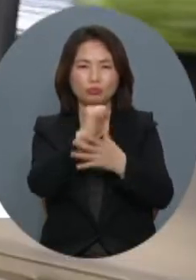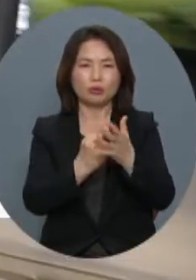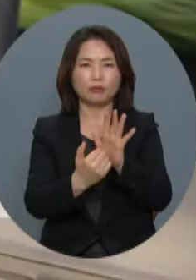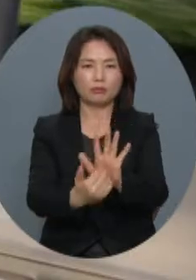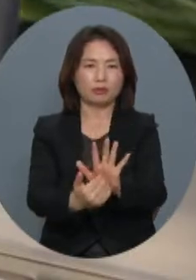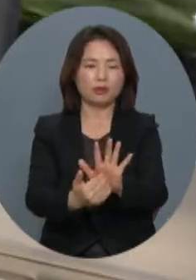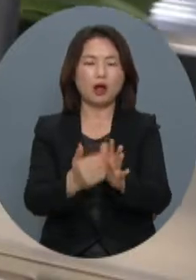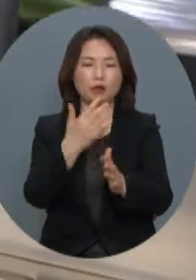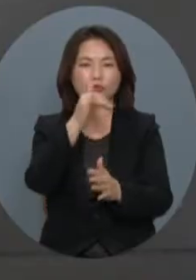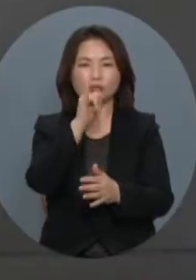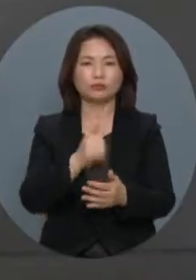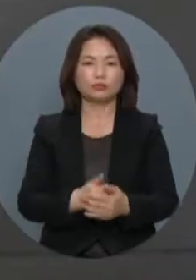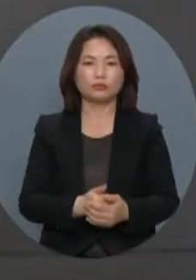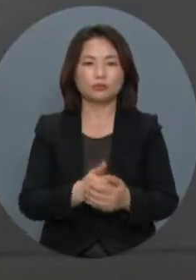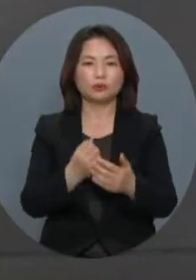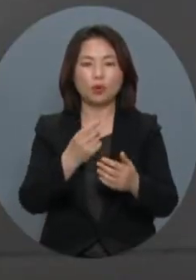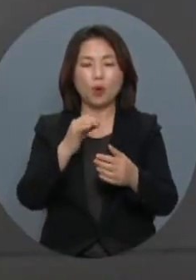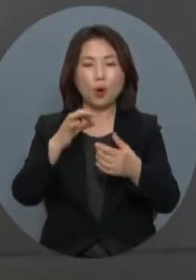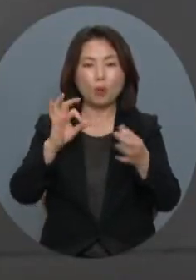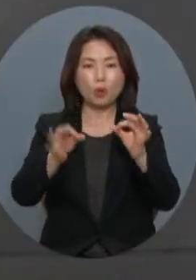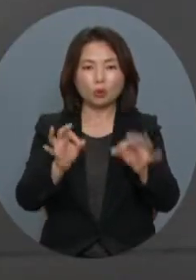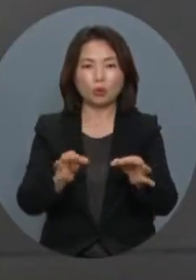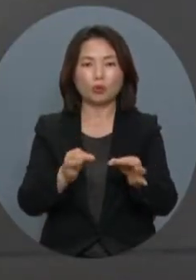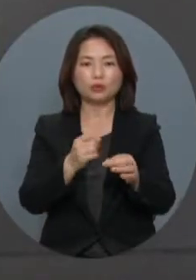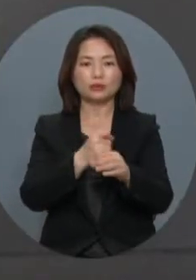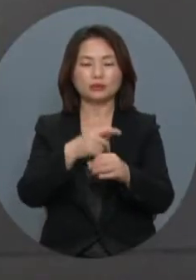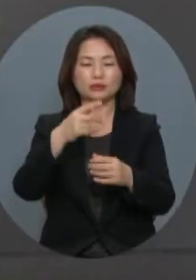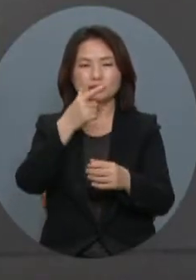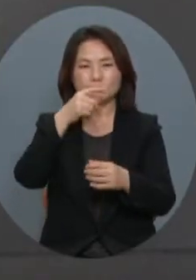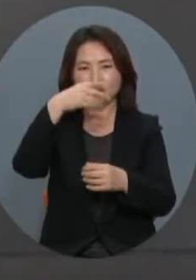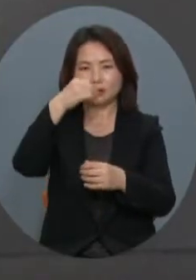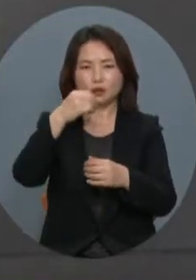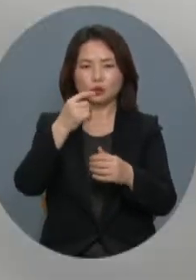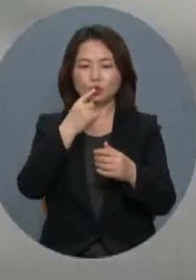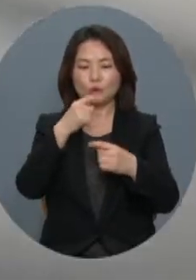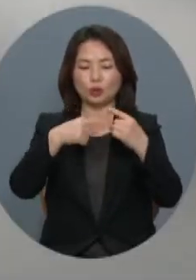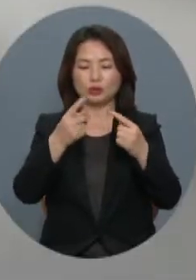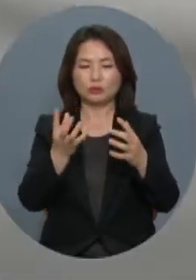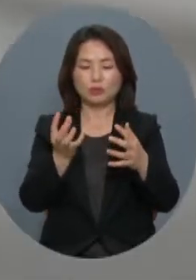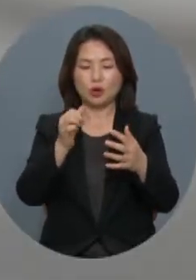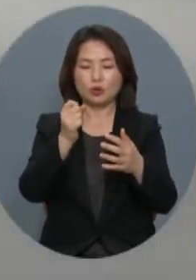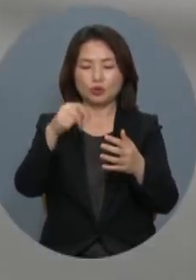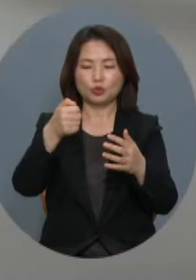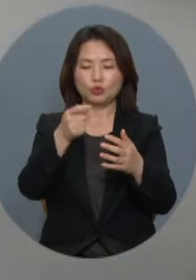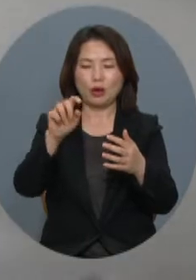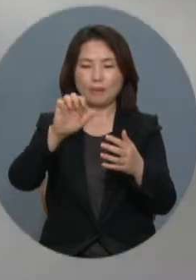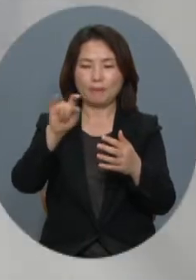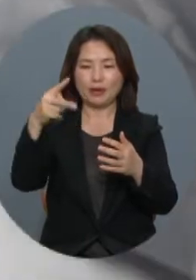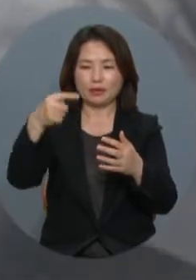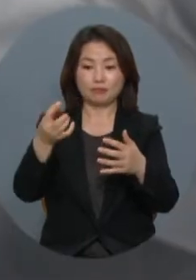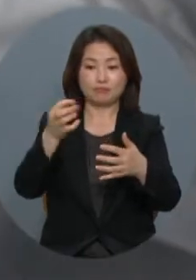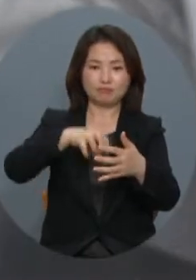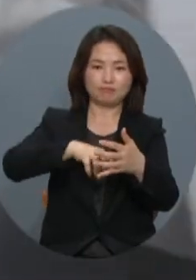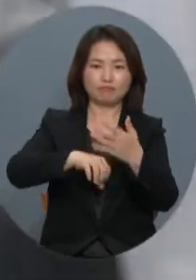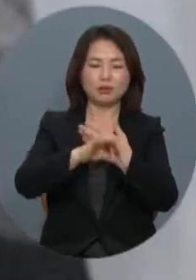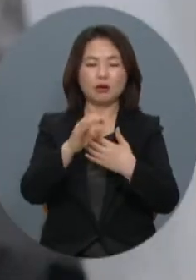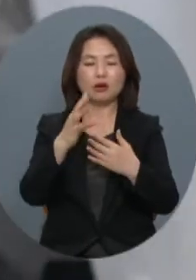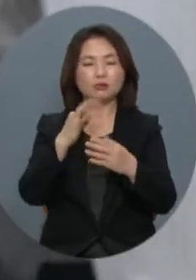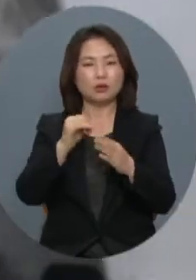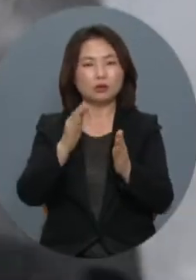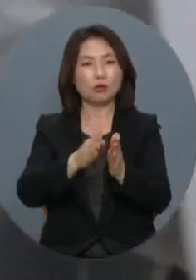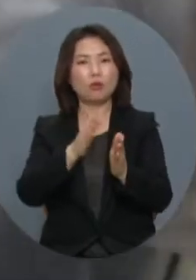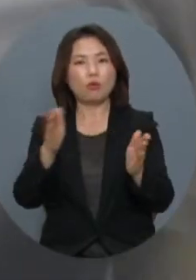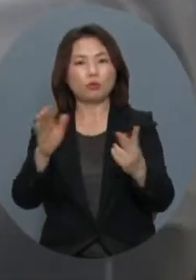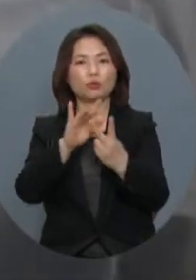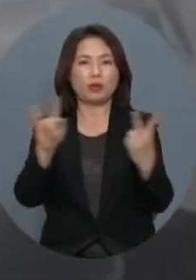방지합니다. 또 포도는 상자에 습기 제거 종이와 함께 유황 패드를 넣으면 유통기간을 2배